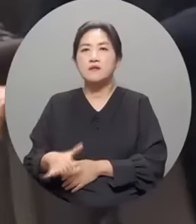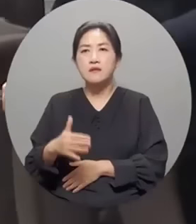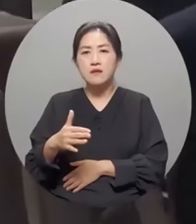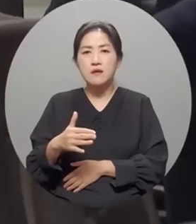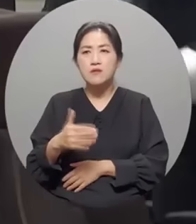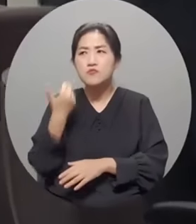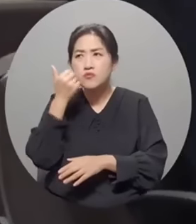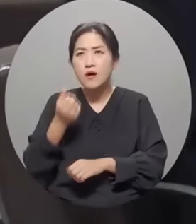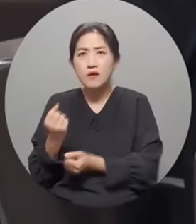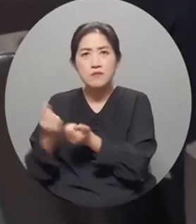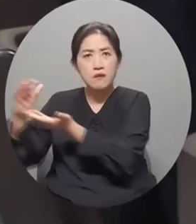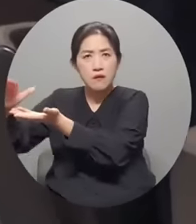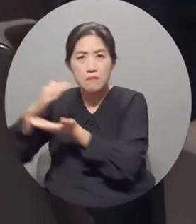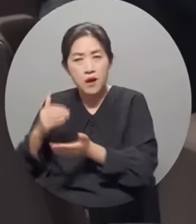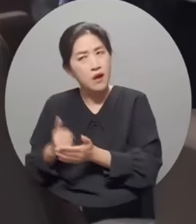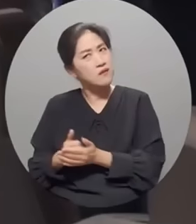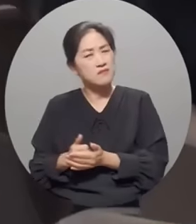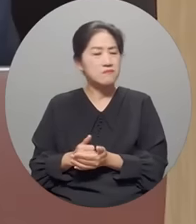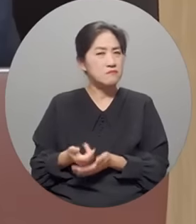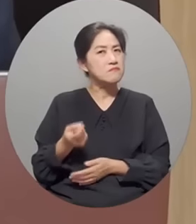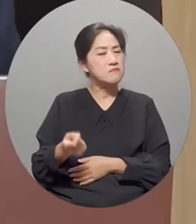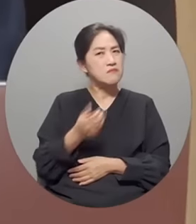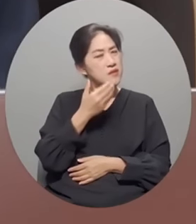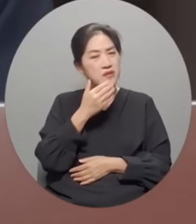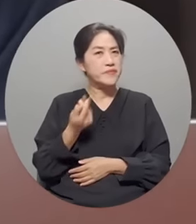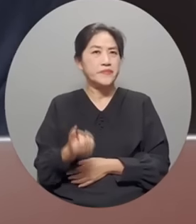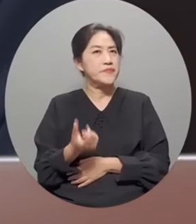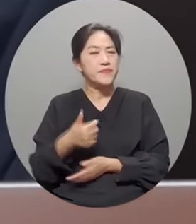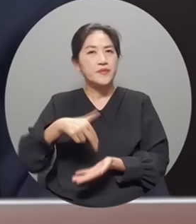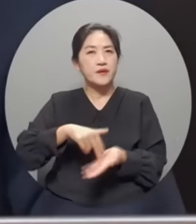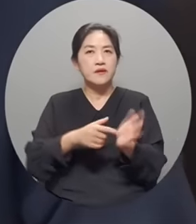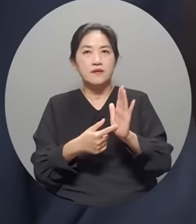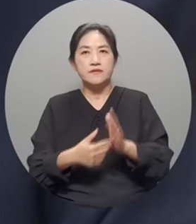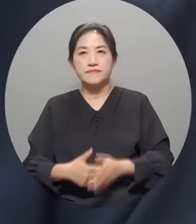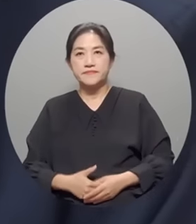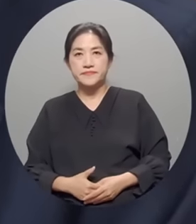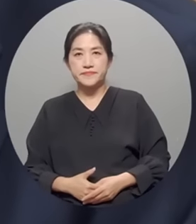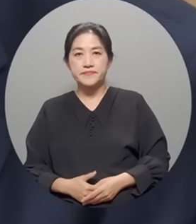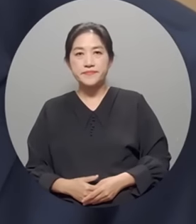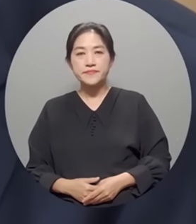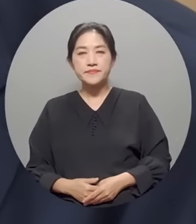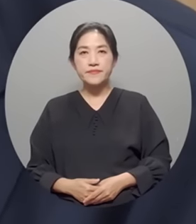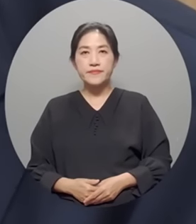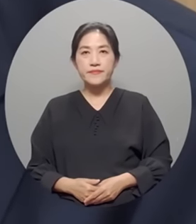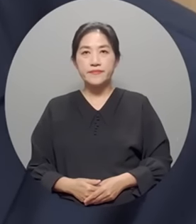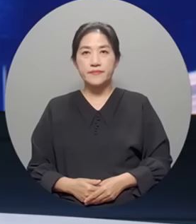있지만 개연성이 크지 않다고만 말했습니다. MBC 뉴스 강현섭입니다.